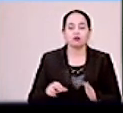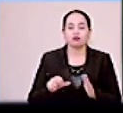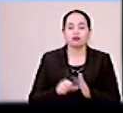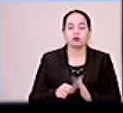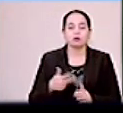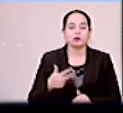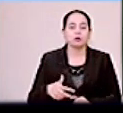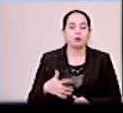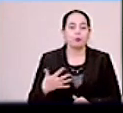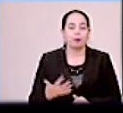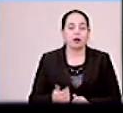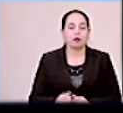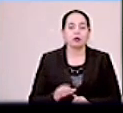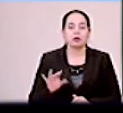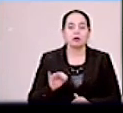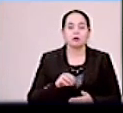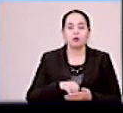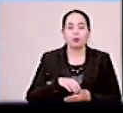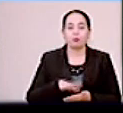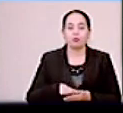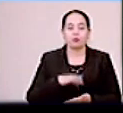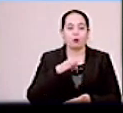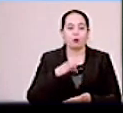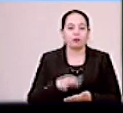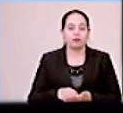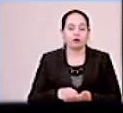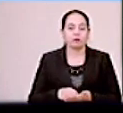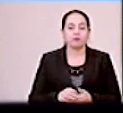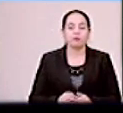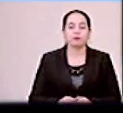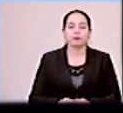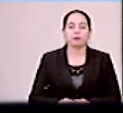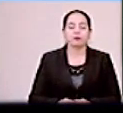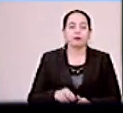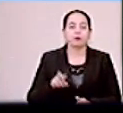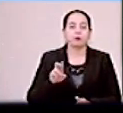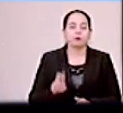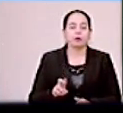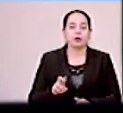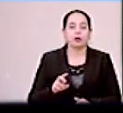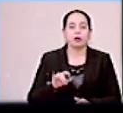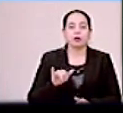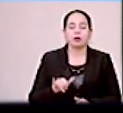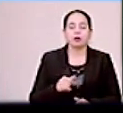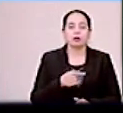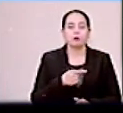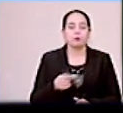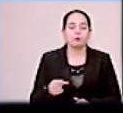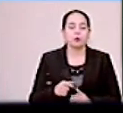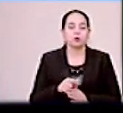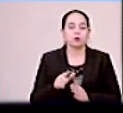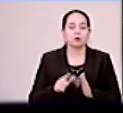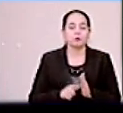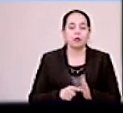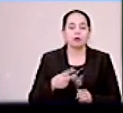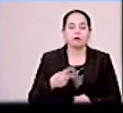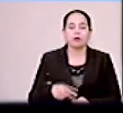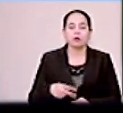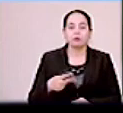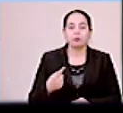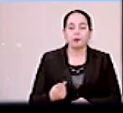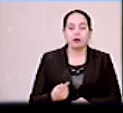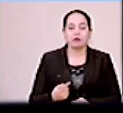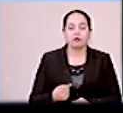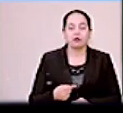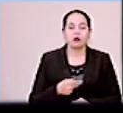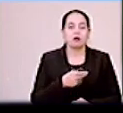6 35. И записываем ответ. Пункт Б. Y минус 17